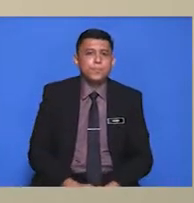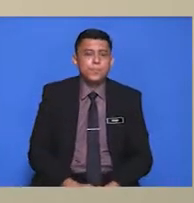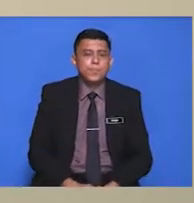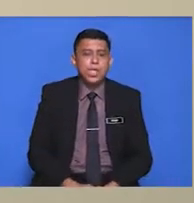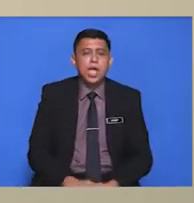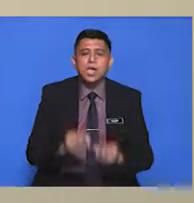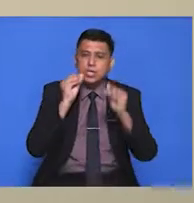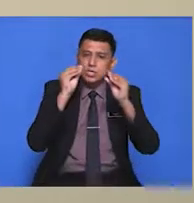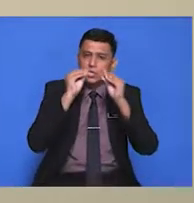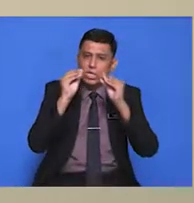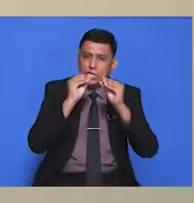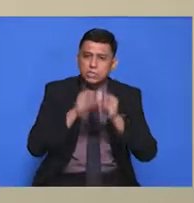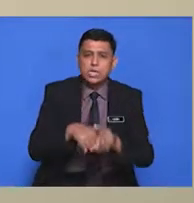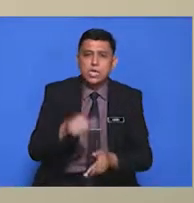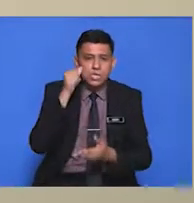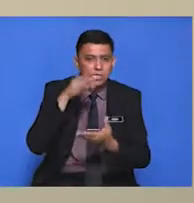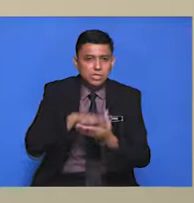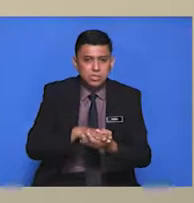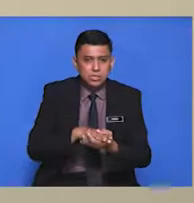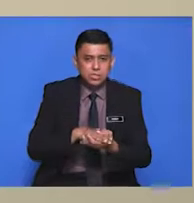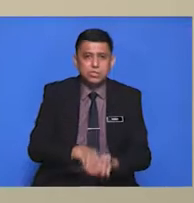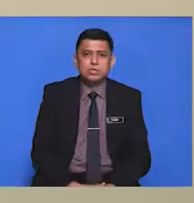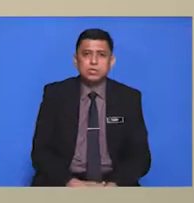Misa dan anaknya Talia ke bandar.